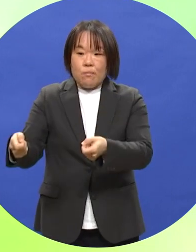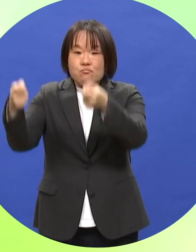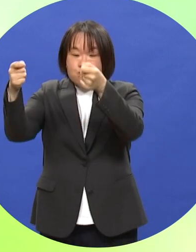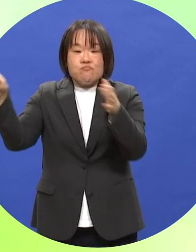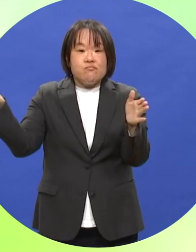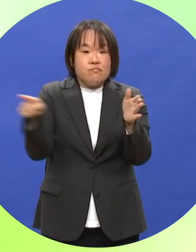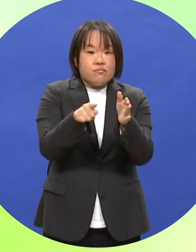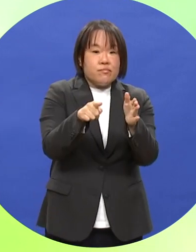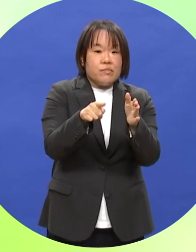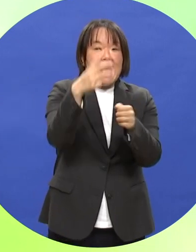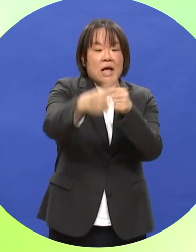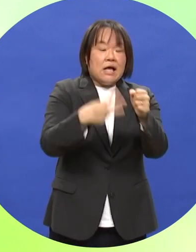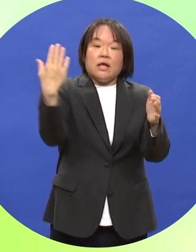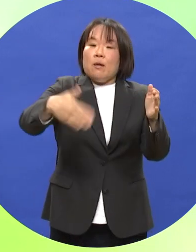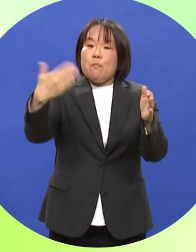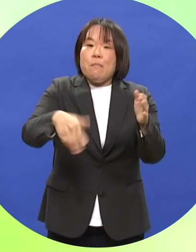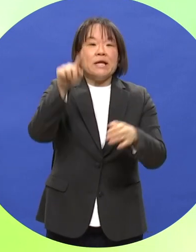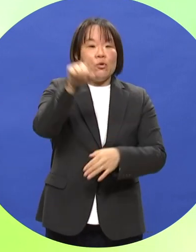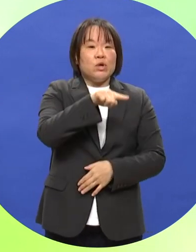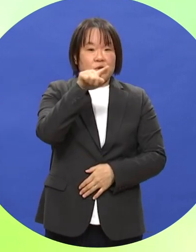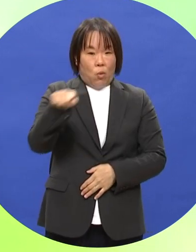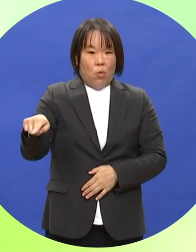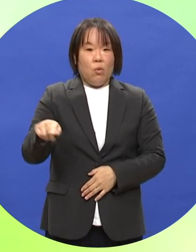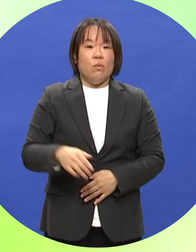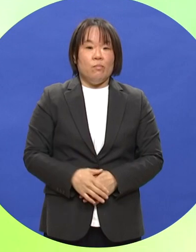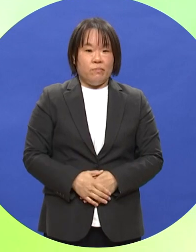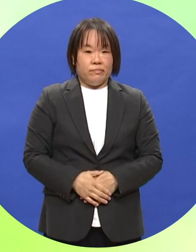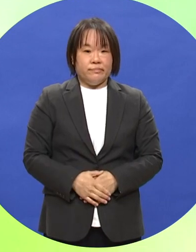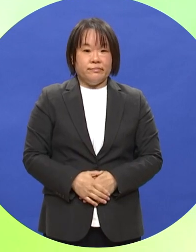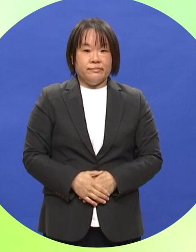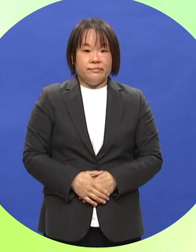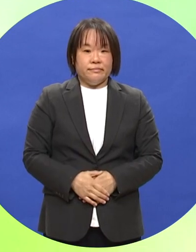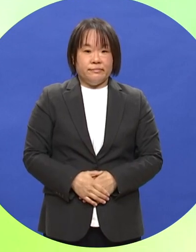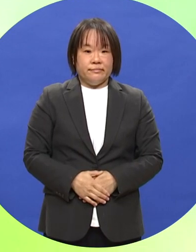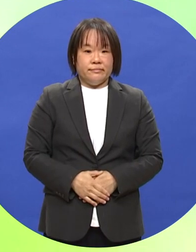して3年以内の方です。